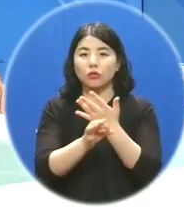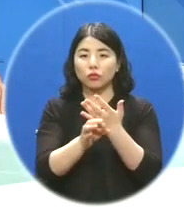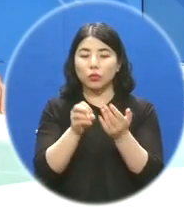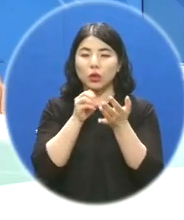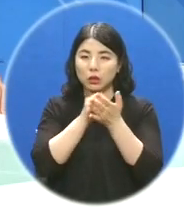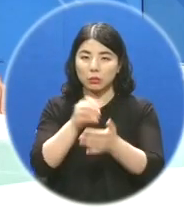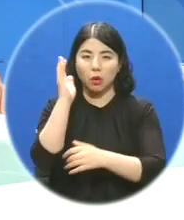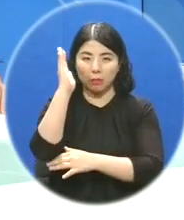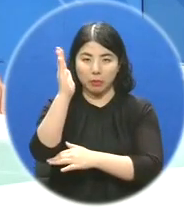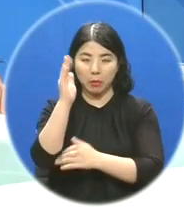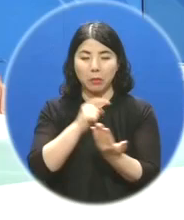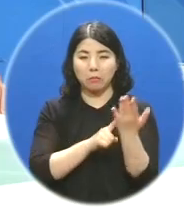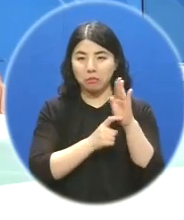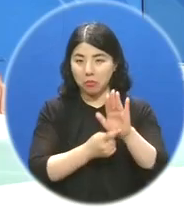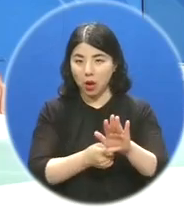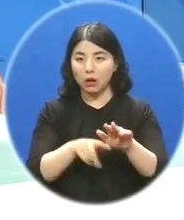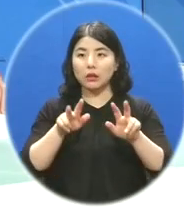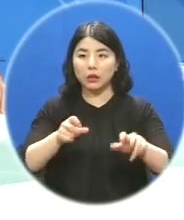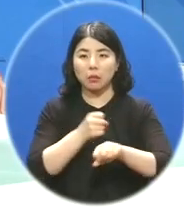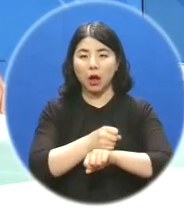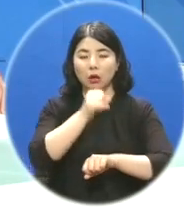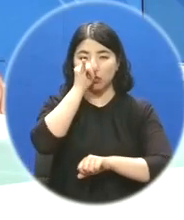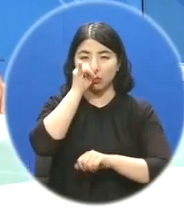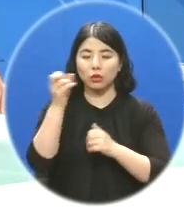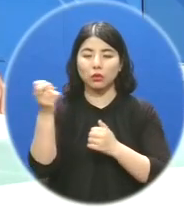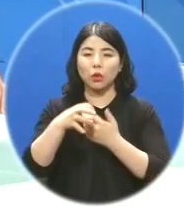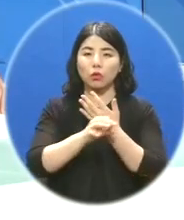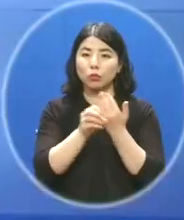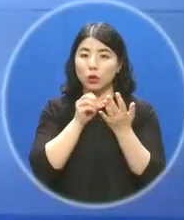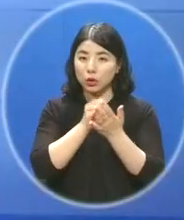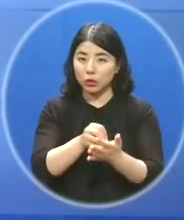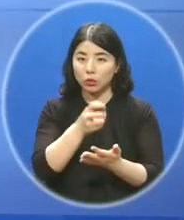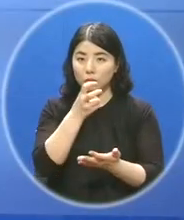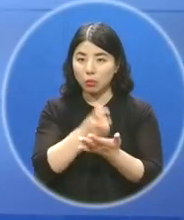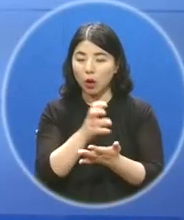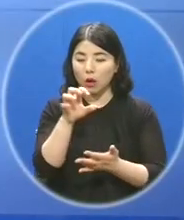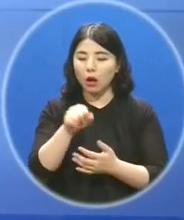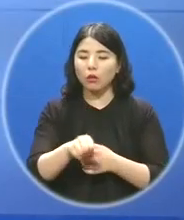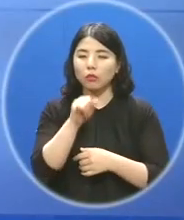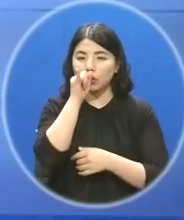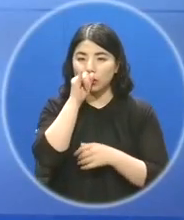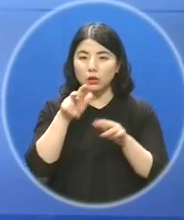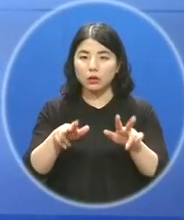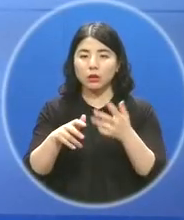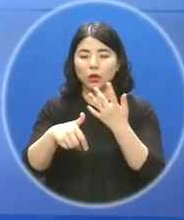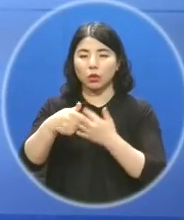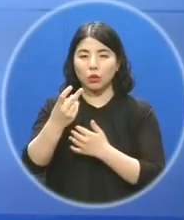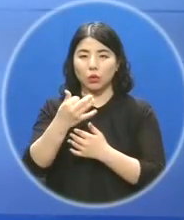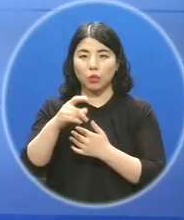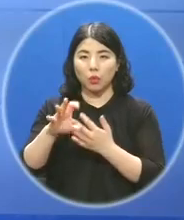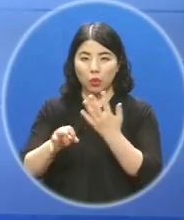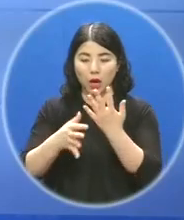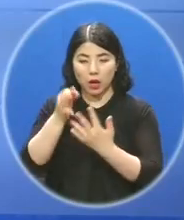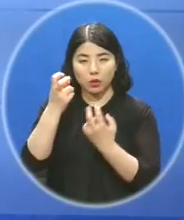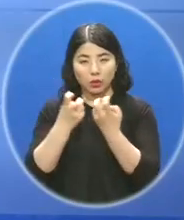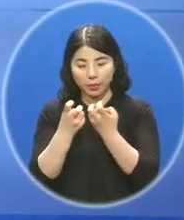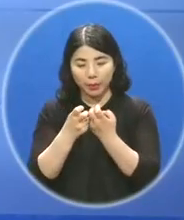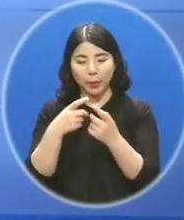정견 발표 저희가 지금은 정견 하자. 발표를 하고 있고요. 네. 후보 등록제가 갖는 것이 과연 그러면 지금 교황 선출 방식을